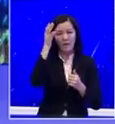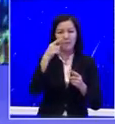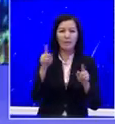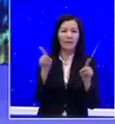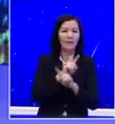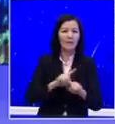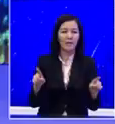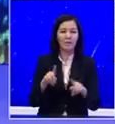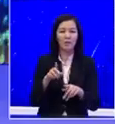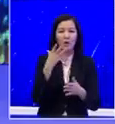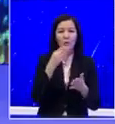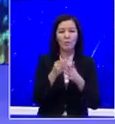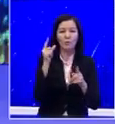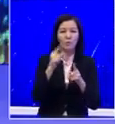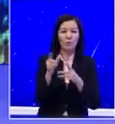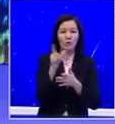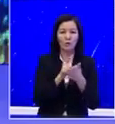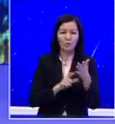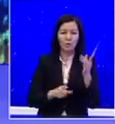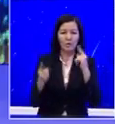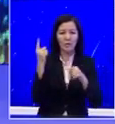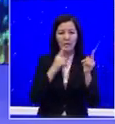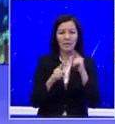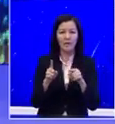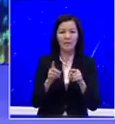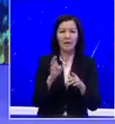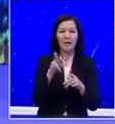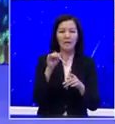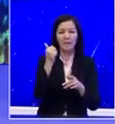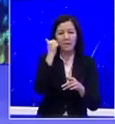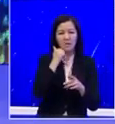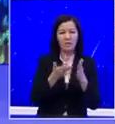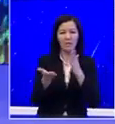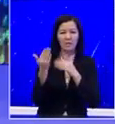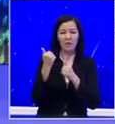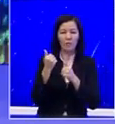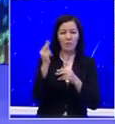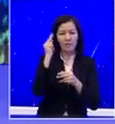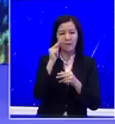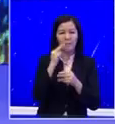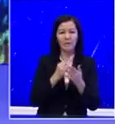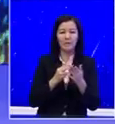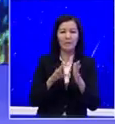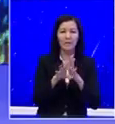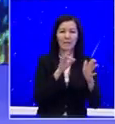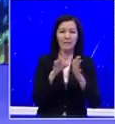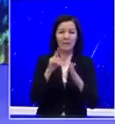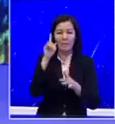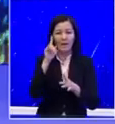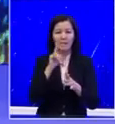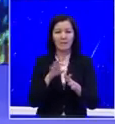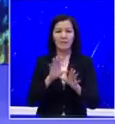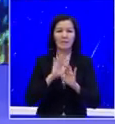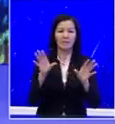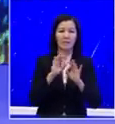өз өлеңдерімен қара сөздерінде шығыс және антикалық әдебиеттегі ежелгі дәуір ғұламаларының еңбектерін сүзіп, қазақ санасына